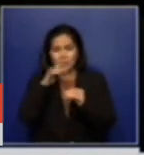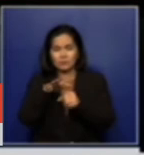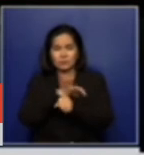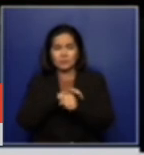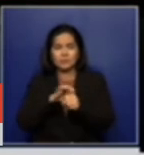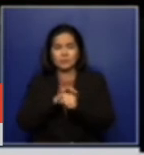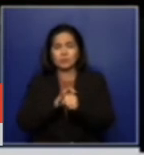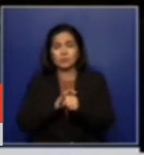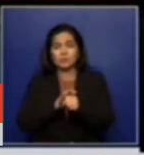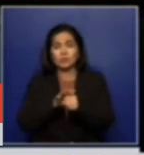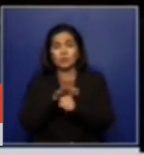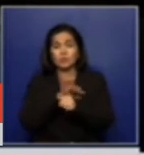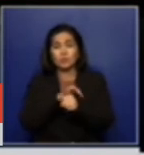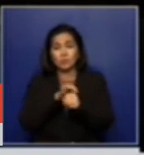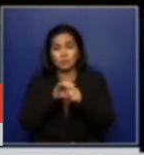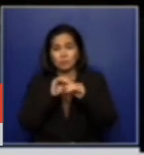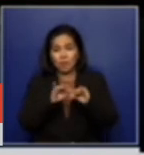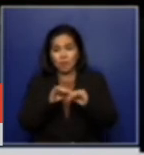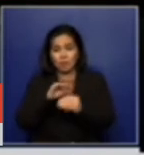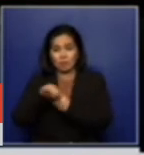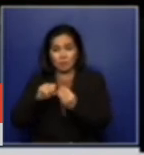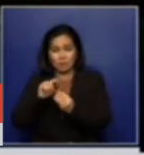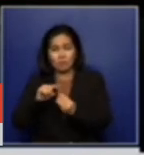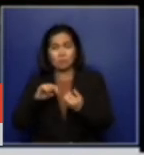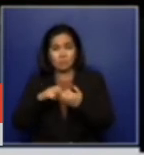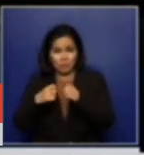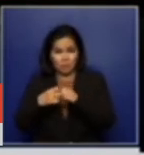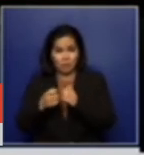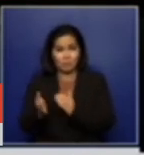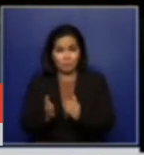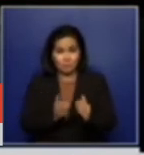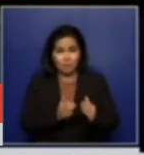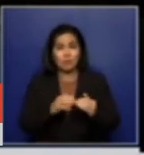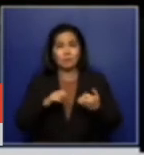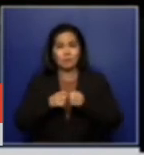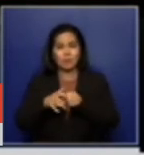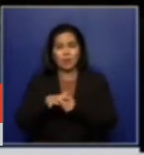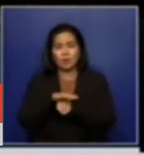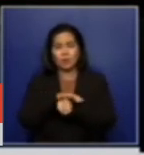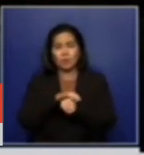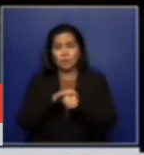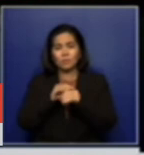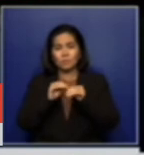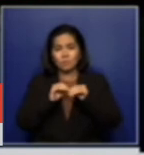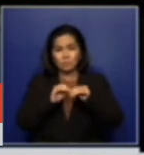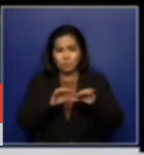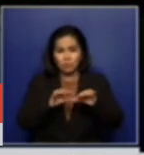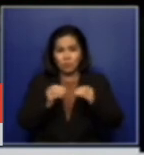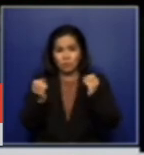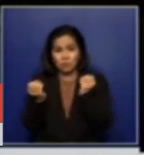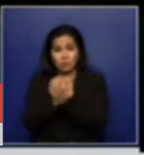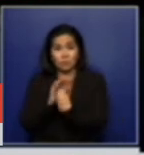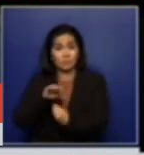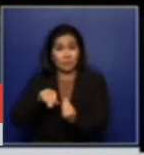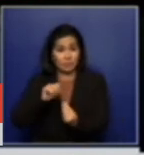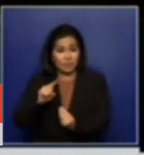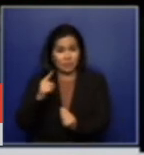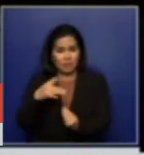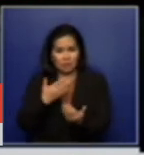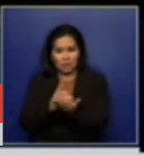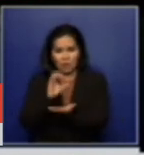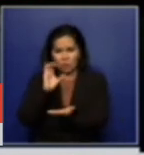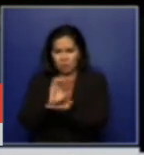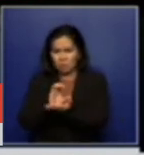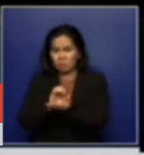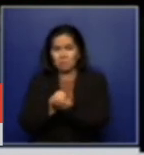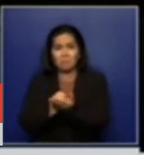ธานครับเมื่อมีวิกฤตเศรษฐกิจแล้วเนี่ยงบประมาณฉบับนี้เนี่ยมันจะรับไม่ได้เนื่องจากว่า